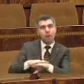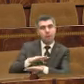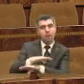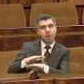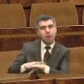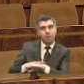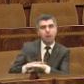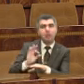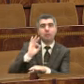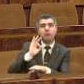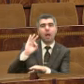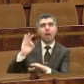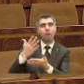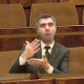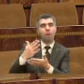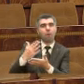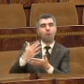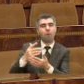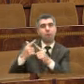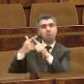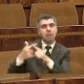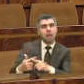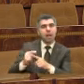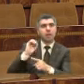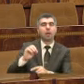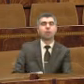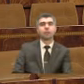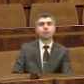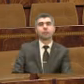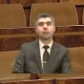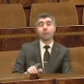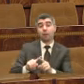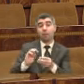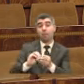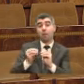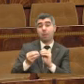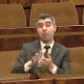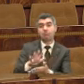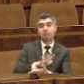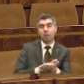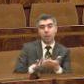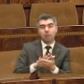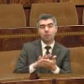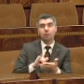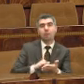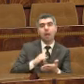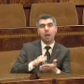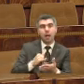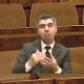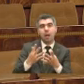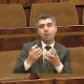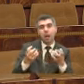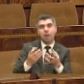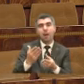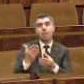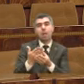اخرى هي التي تساهم ماديا، وبالتالي خلق واحد المشاكل كثيره بالنسبه للشباب اللي الكثير من الملفات